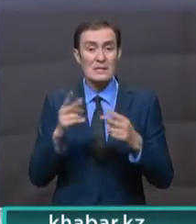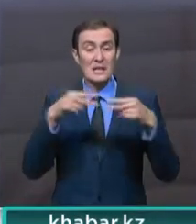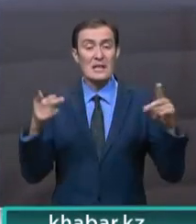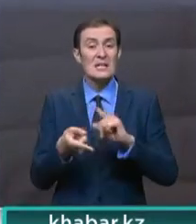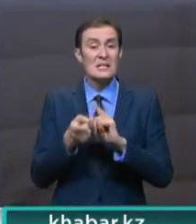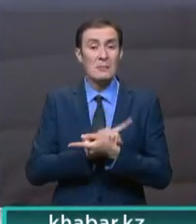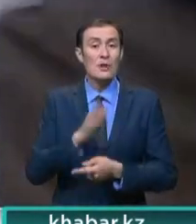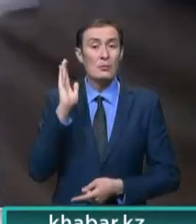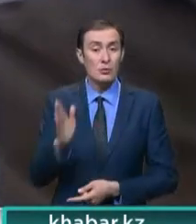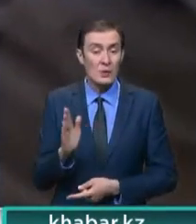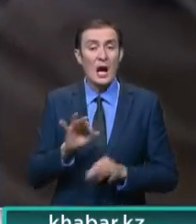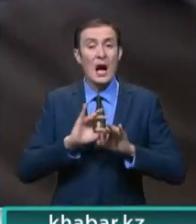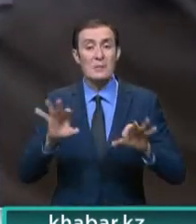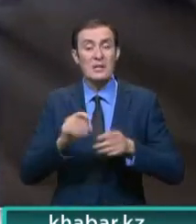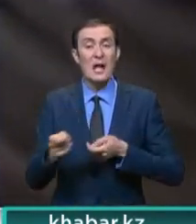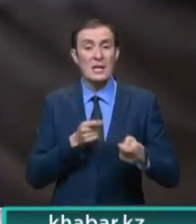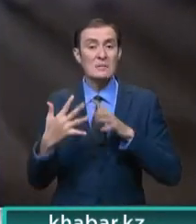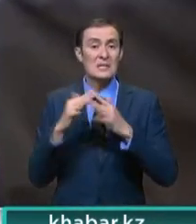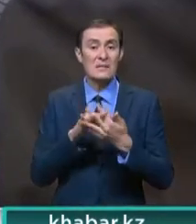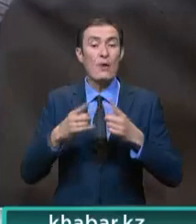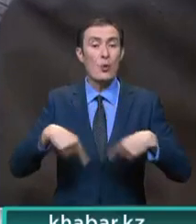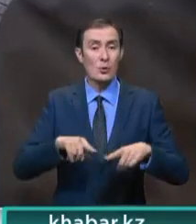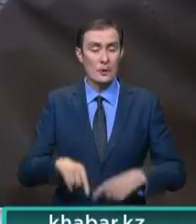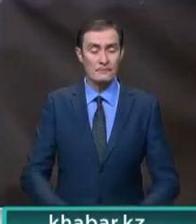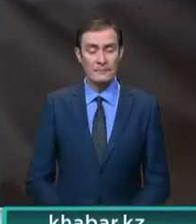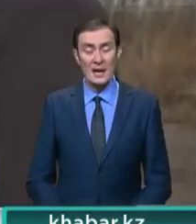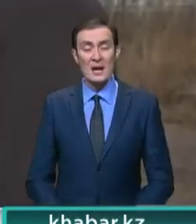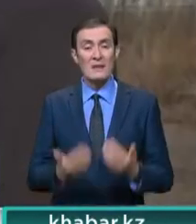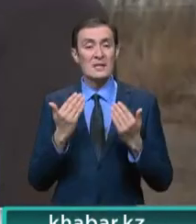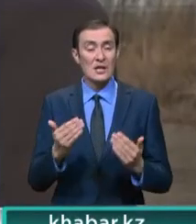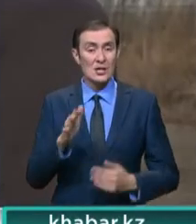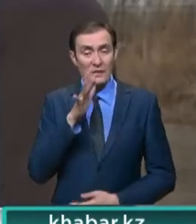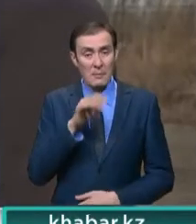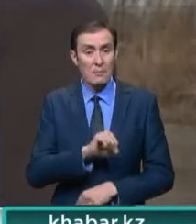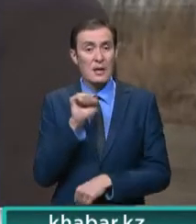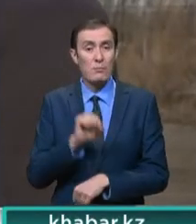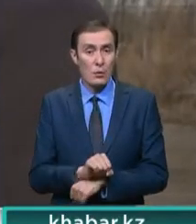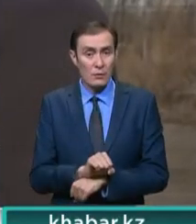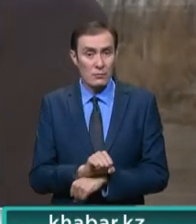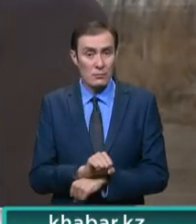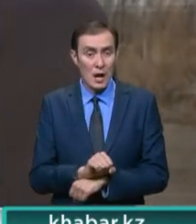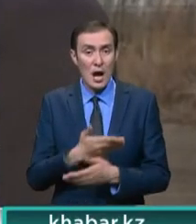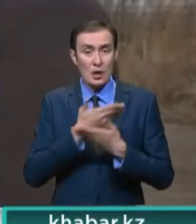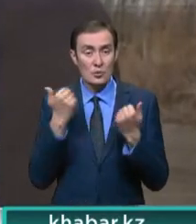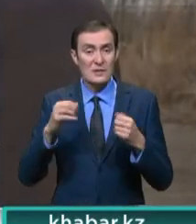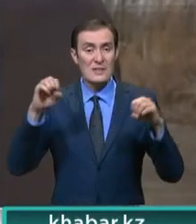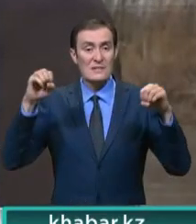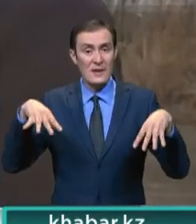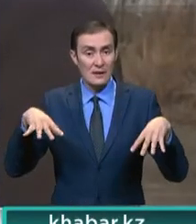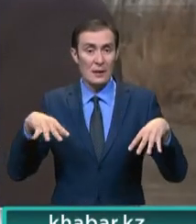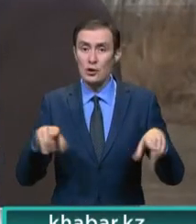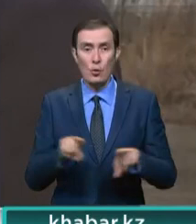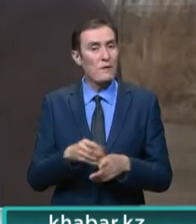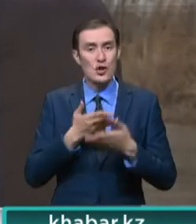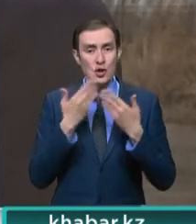заменят, жителям объяснял аким сельского округа. В настоящее время перебоев, отсутствия света